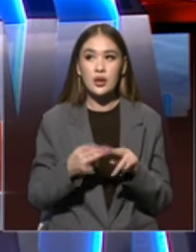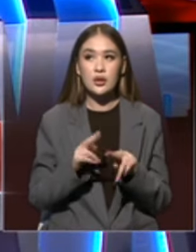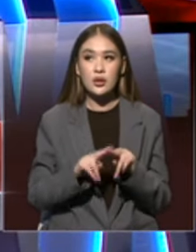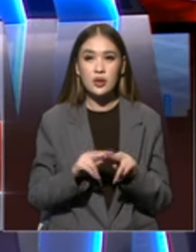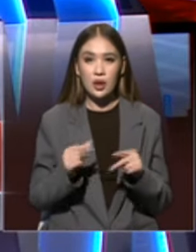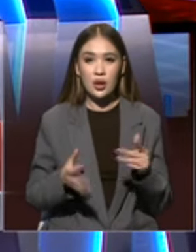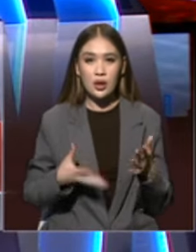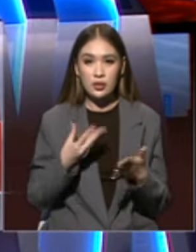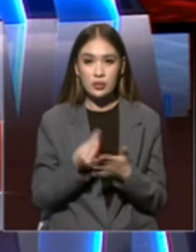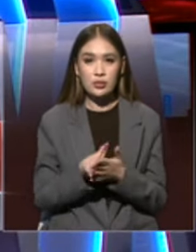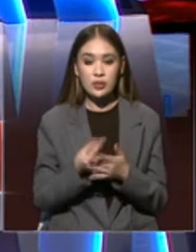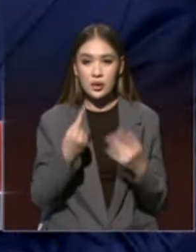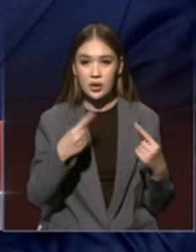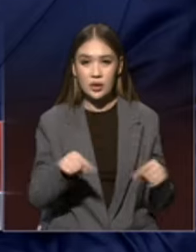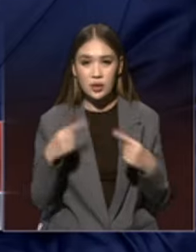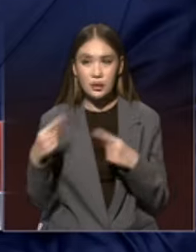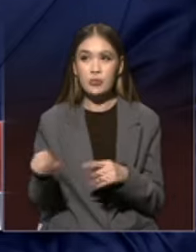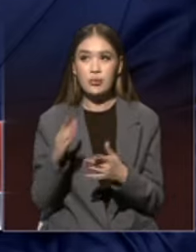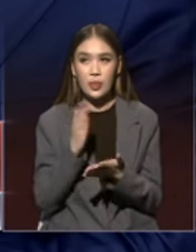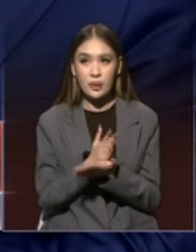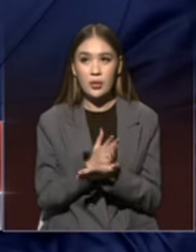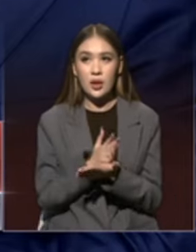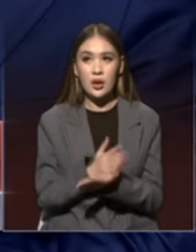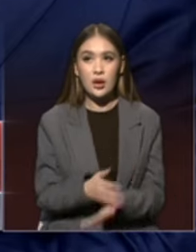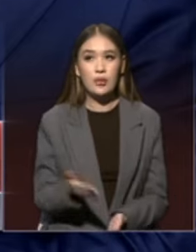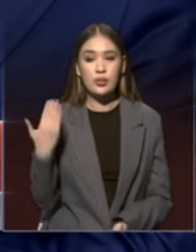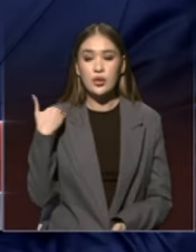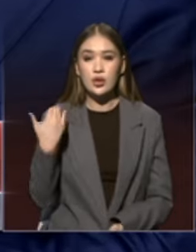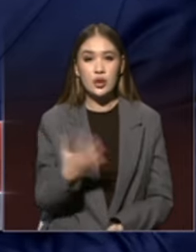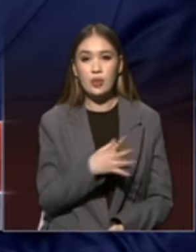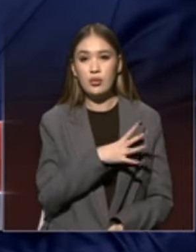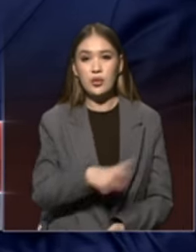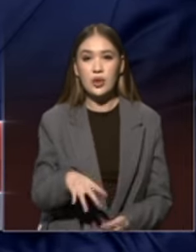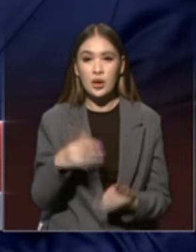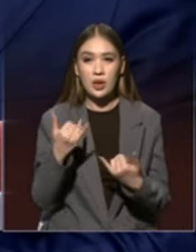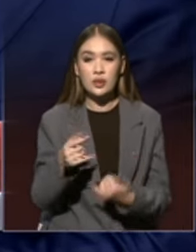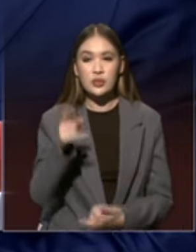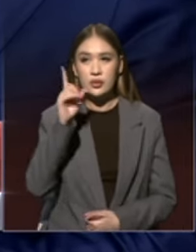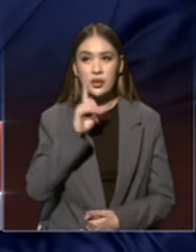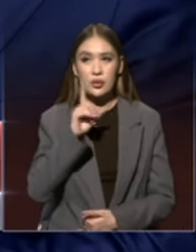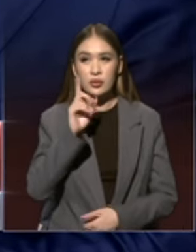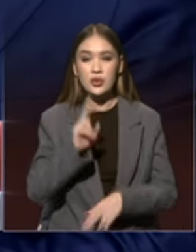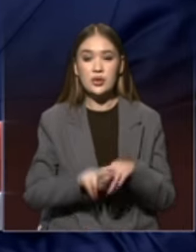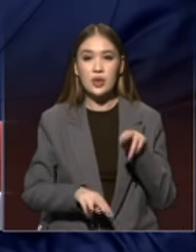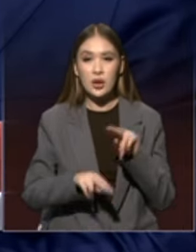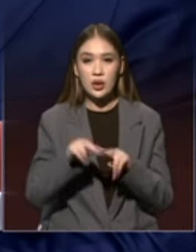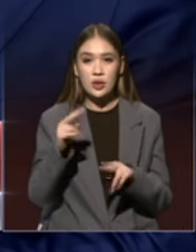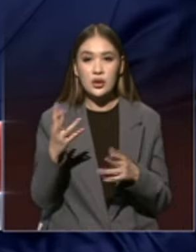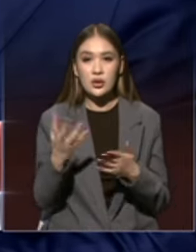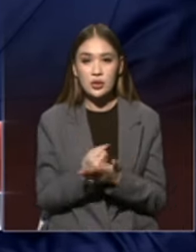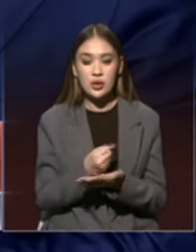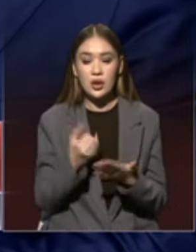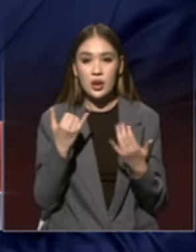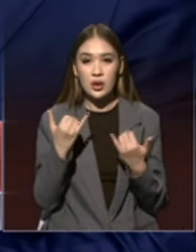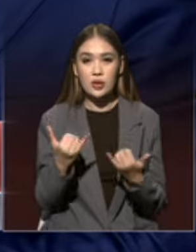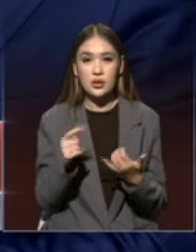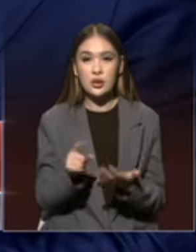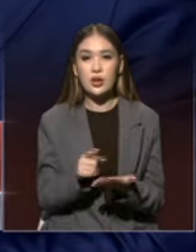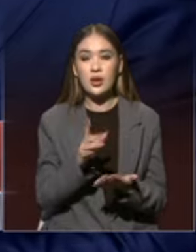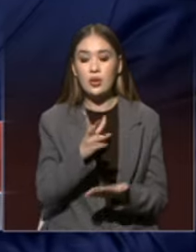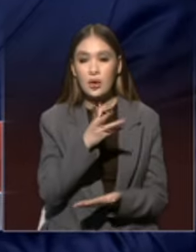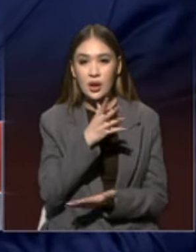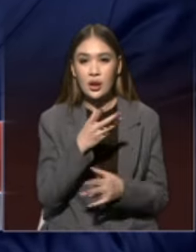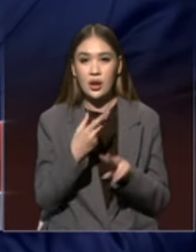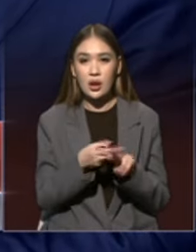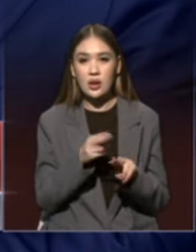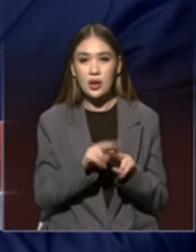бар ма? Енді бізде бұрында болмаған саяжайлар енді временный сезонный строение болғандық соң, қазіргі уақытта біз тиісті